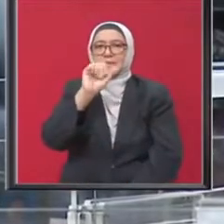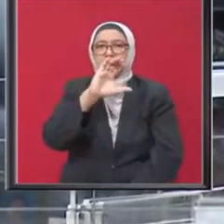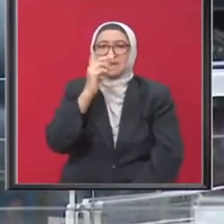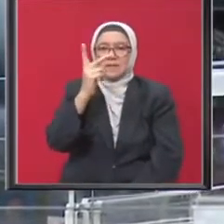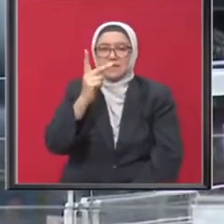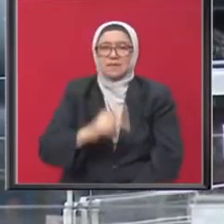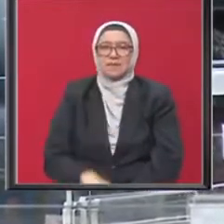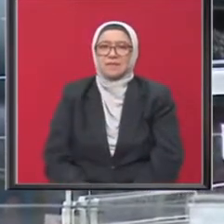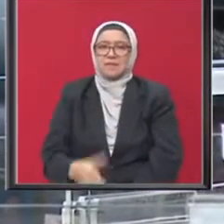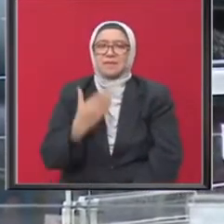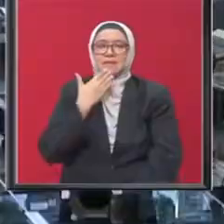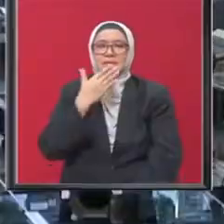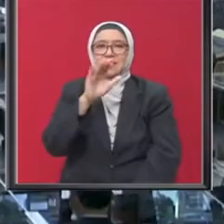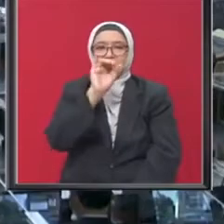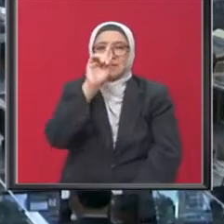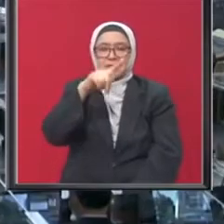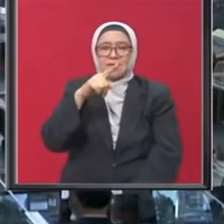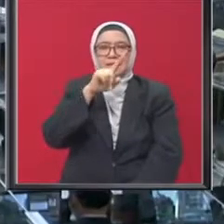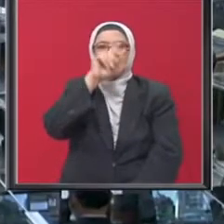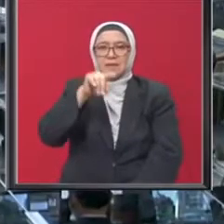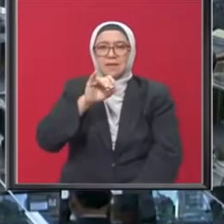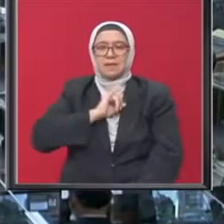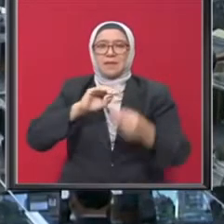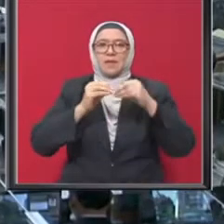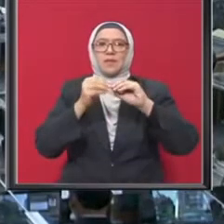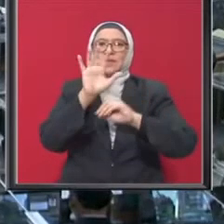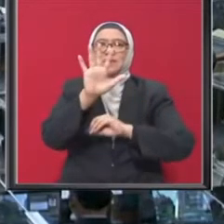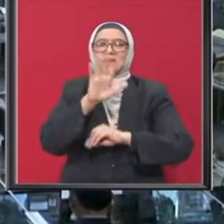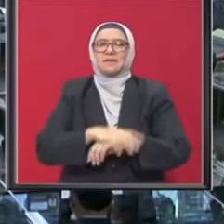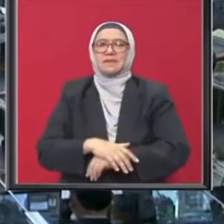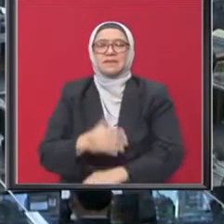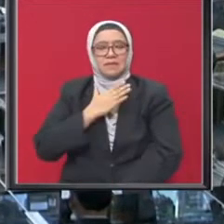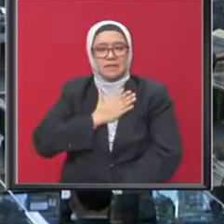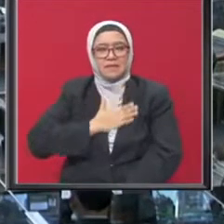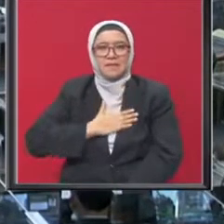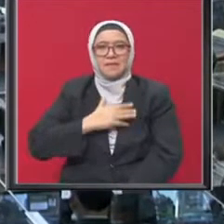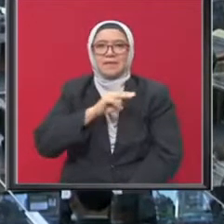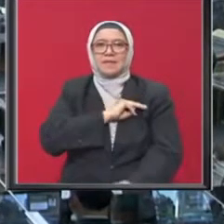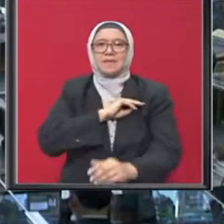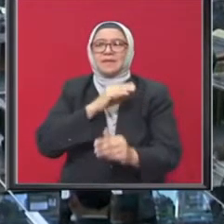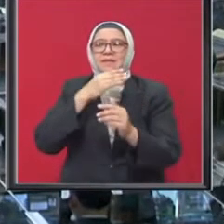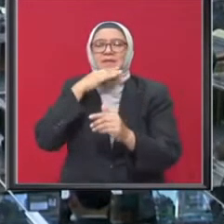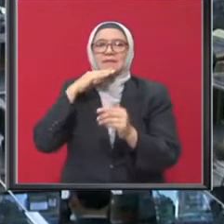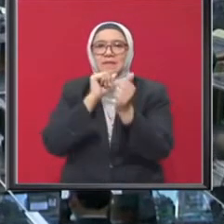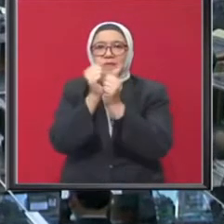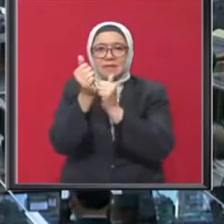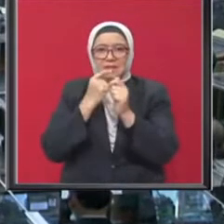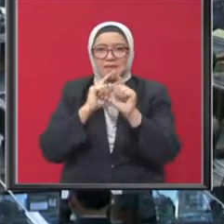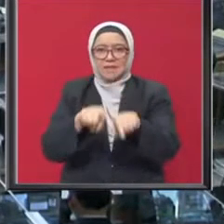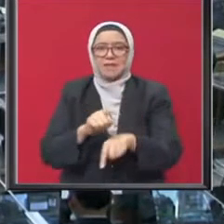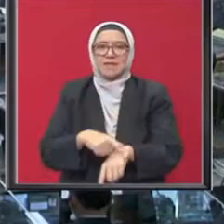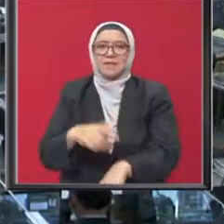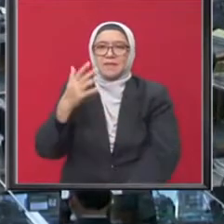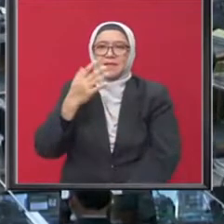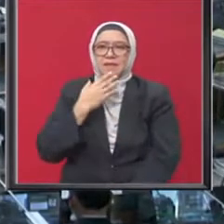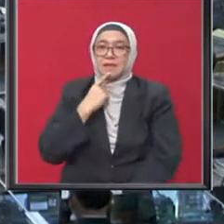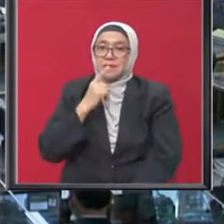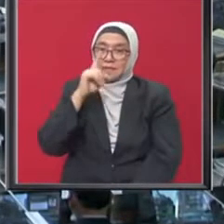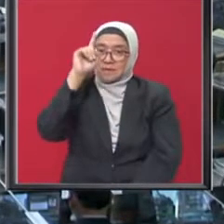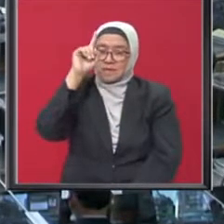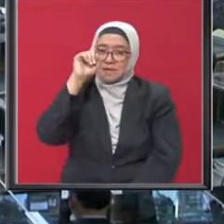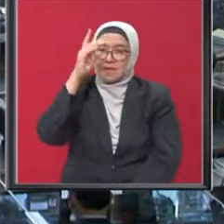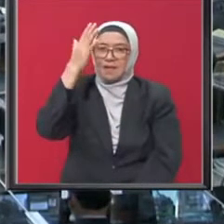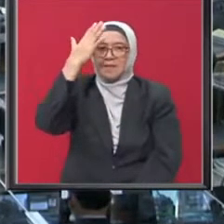saya hilang menteri blusukan 3menit sebelah mananya Assalamualaikum Warahmatullahi Ta'ala